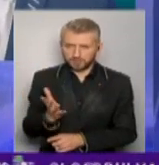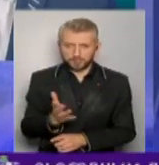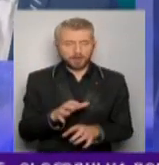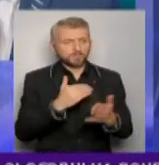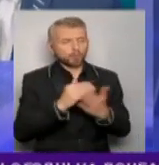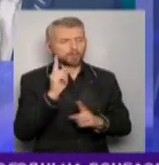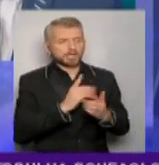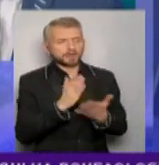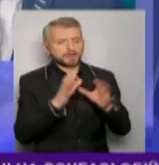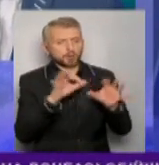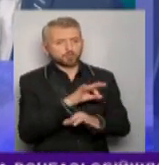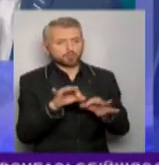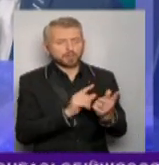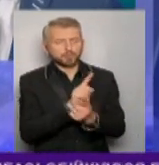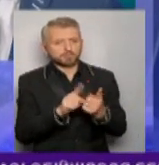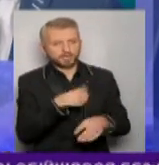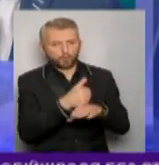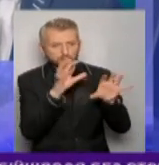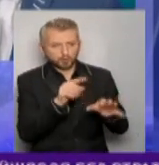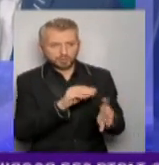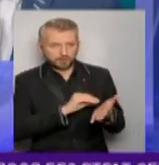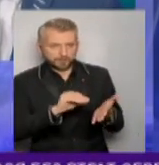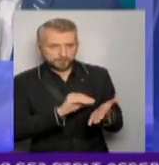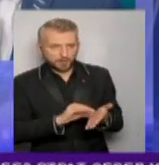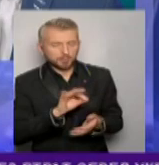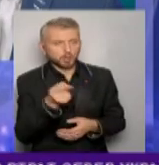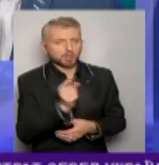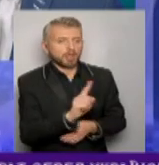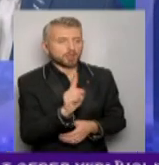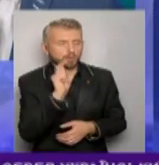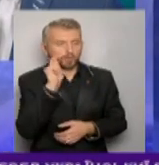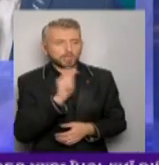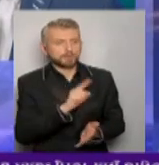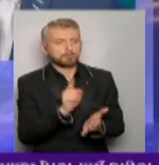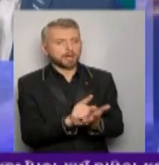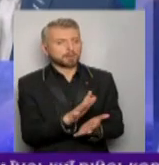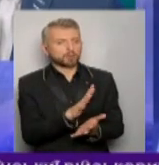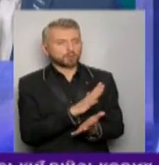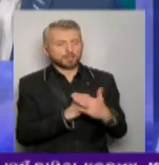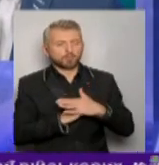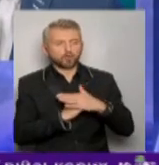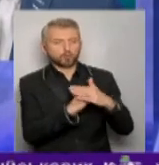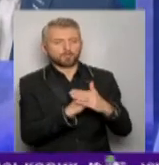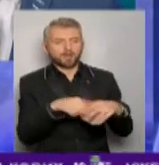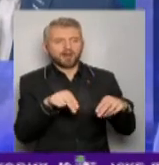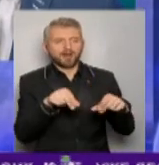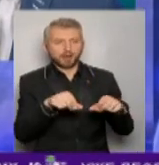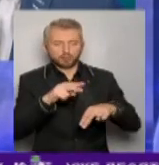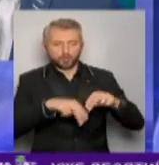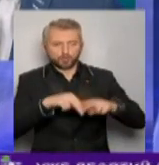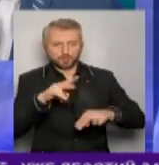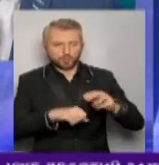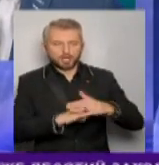до Конституції, де якраз і сказано про те, що в Україні має бути в основі аграрного устрою на